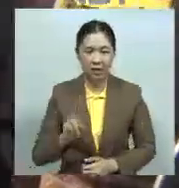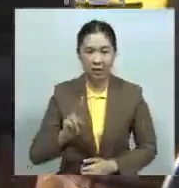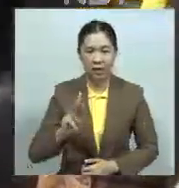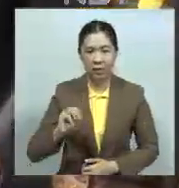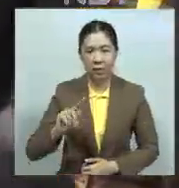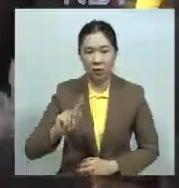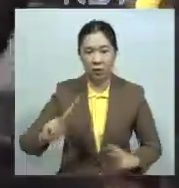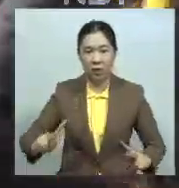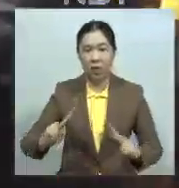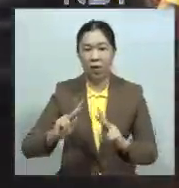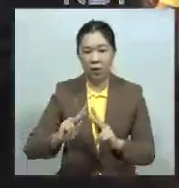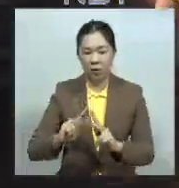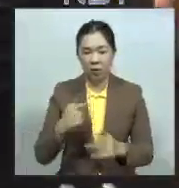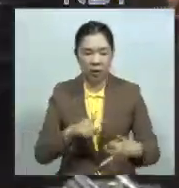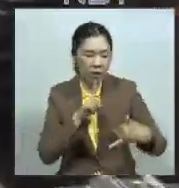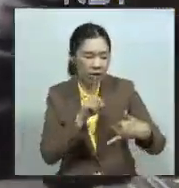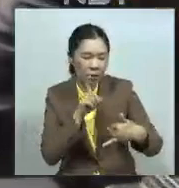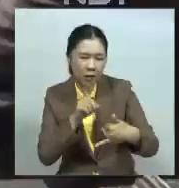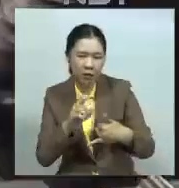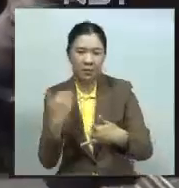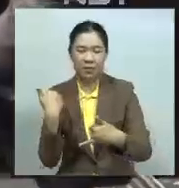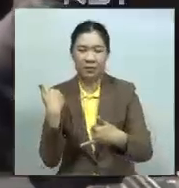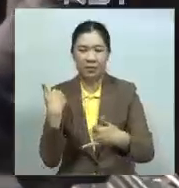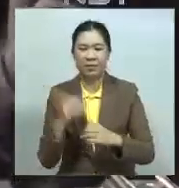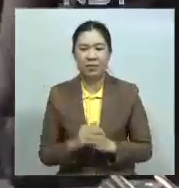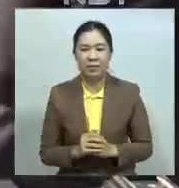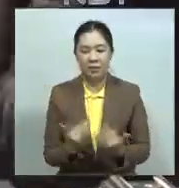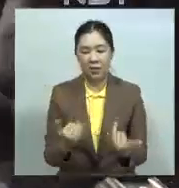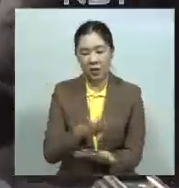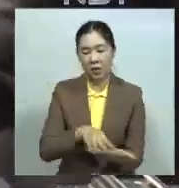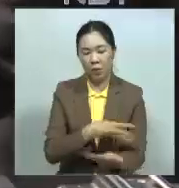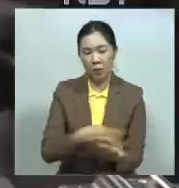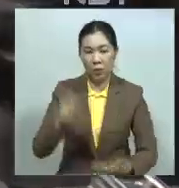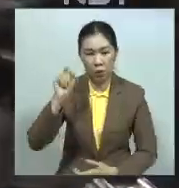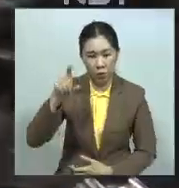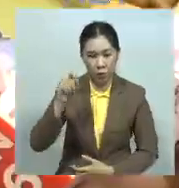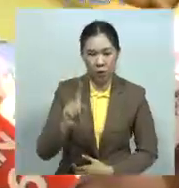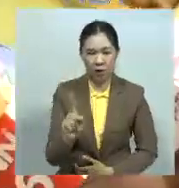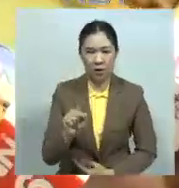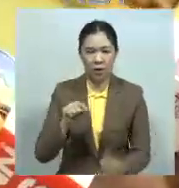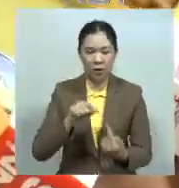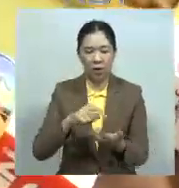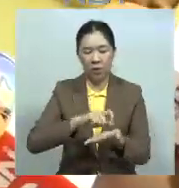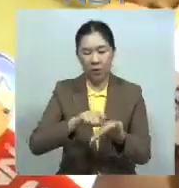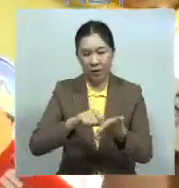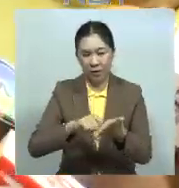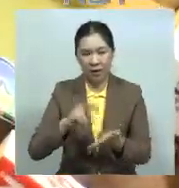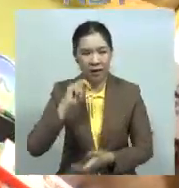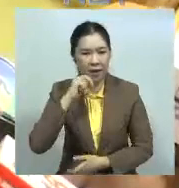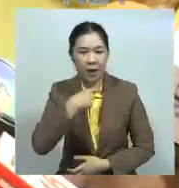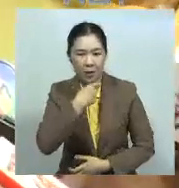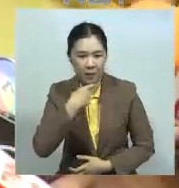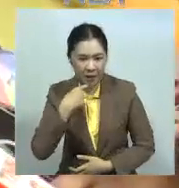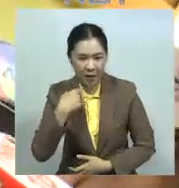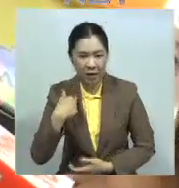ดนผู้สื่อข่าวถามคำถามเยอะมากนะคะนายเฉลิมชัยบอกว่านโยบายเร่งด่วนที่ต้องดำเนินการก็คือแก้ปัญหาภัยแล้งต้องหารือกับ